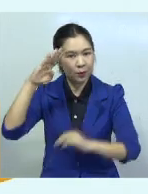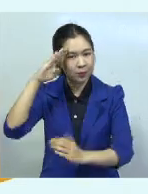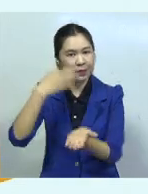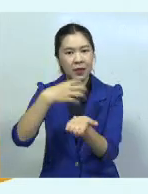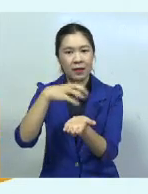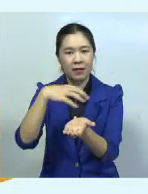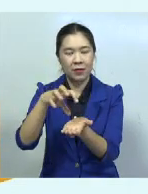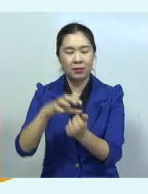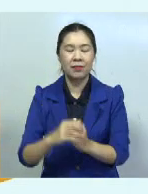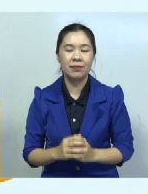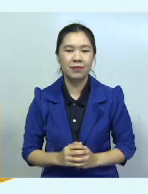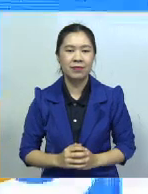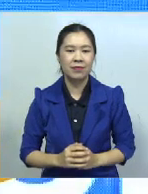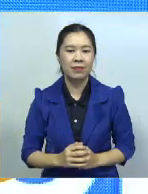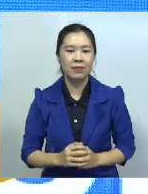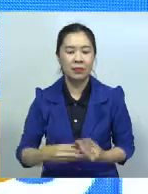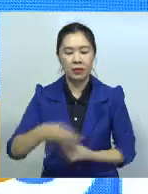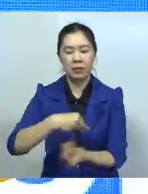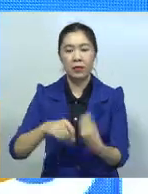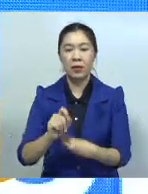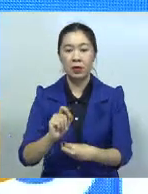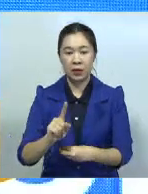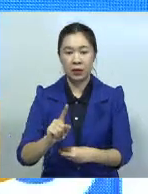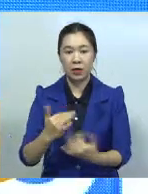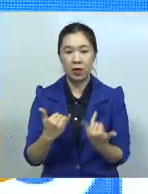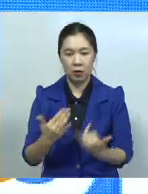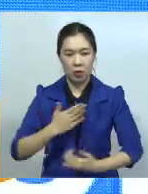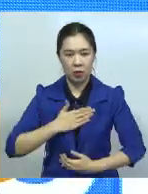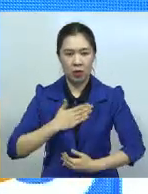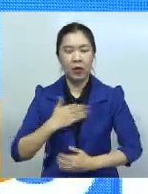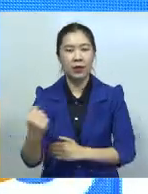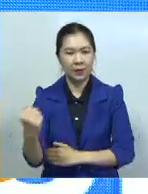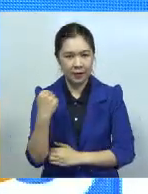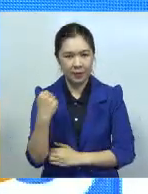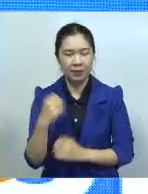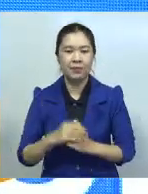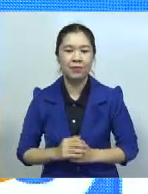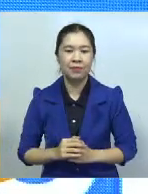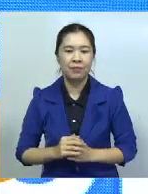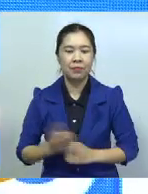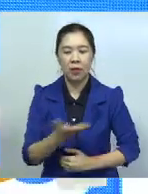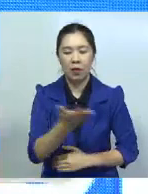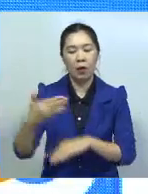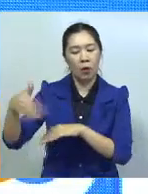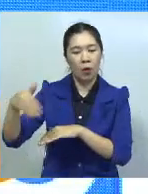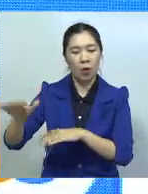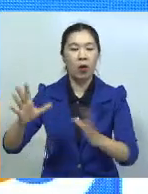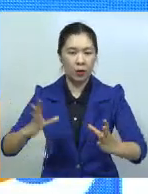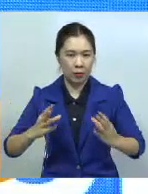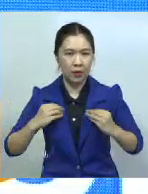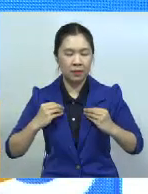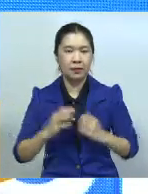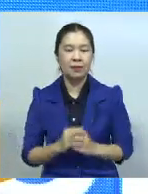มนตรีกันค่ะ เศรษฐกิจและสภาพการคลังของเรายังคงมีสภาพแข็งแกร่งได้รับการยอมรับจากต่างประเทศนะครับ